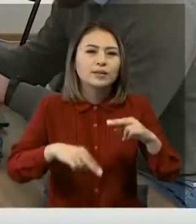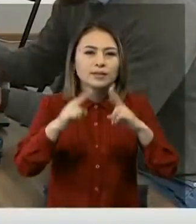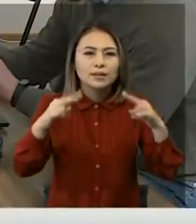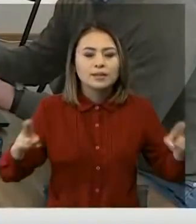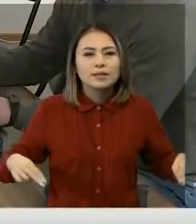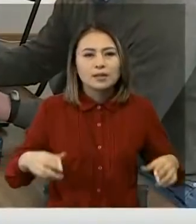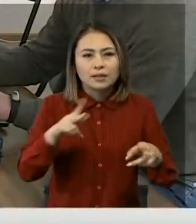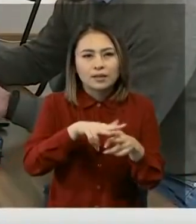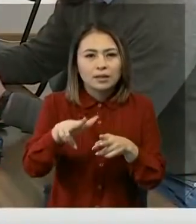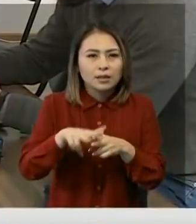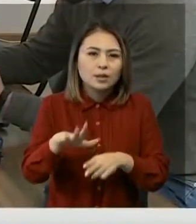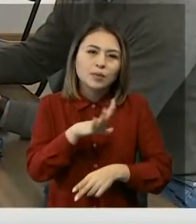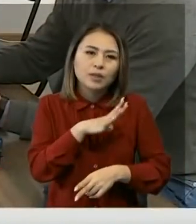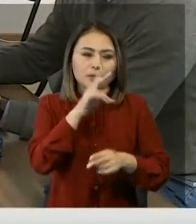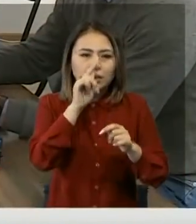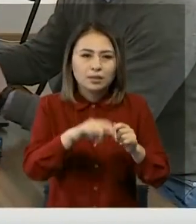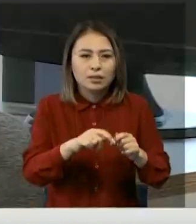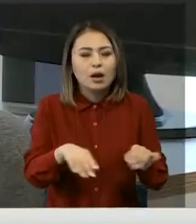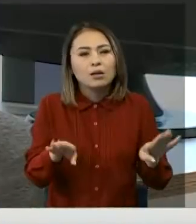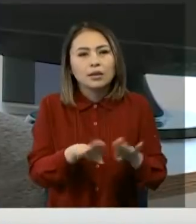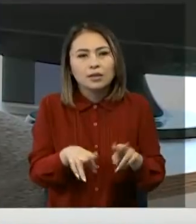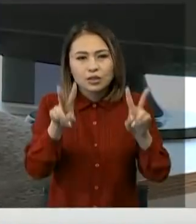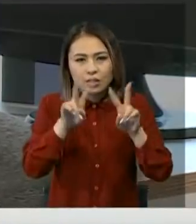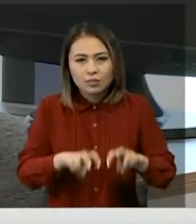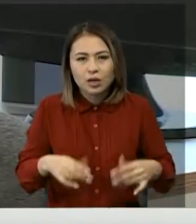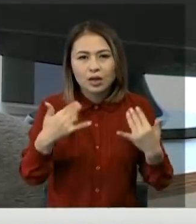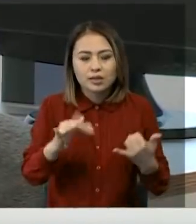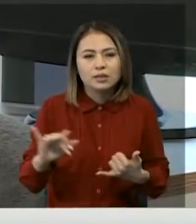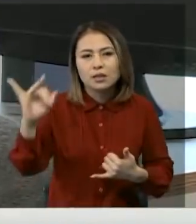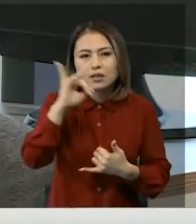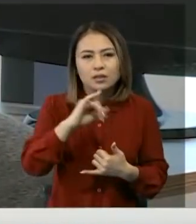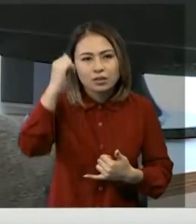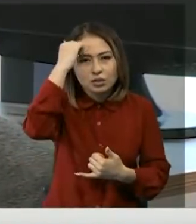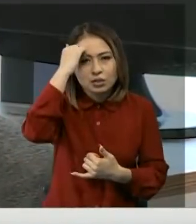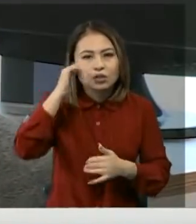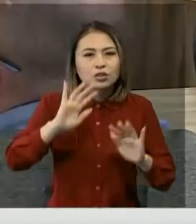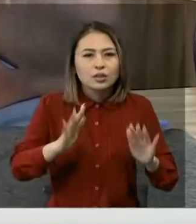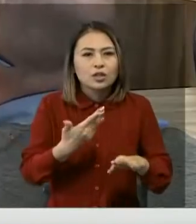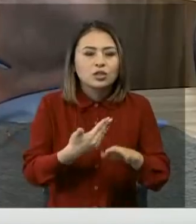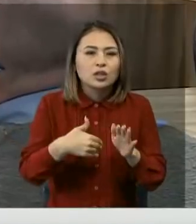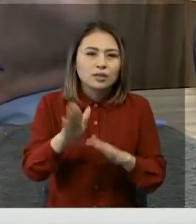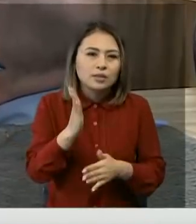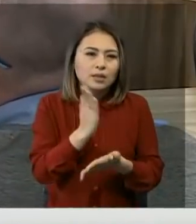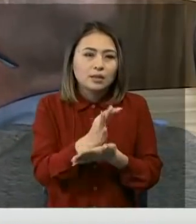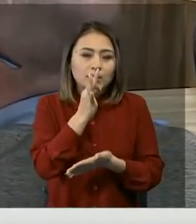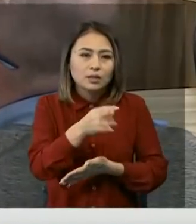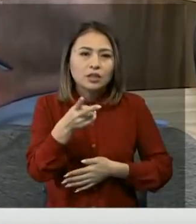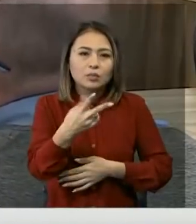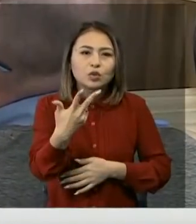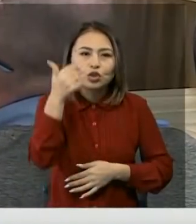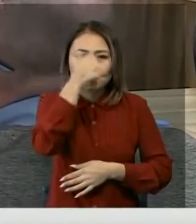құрылыстан кесенеге зиян келген келмегенін тексерді. Алайда сарапшылар қазір тарихи ескерткіштің жағдайы жақсы екенін